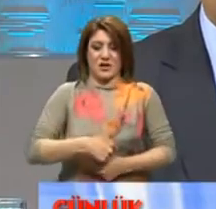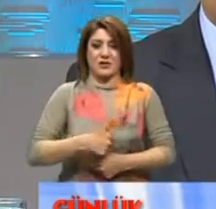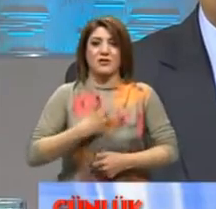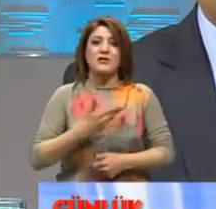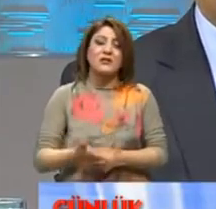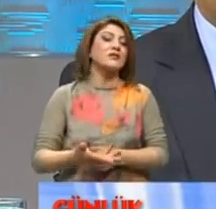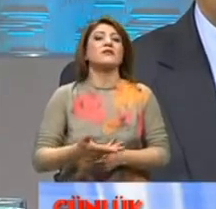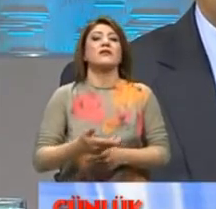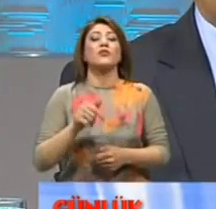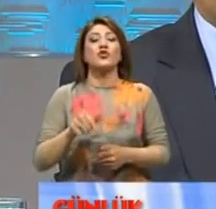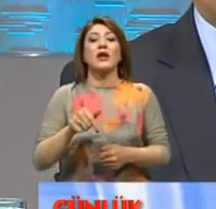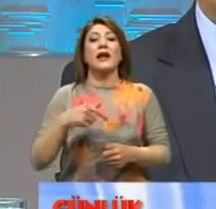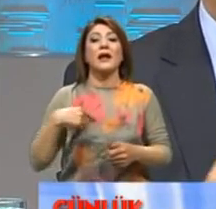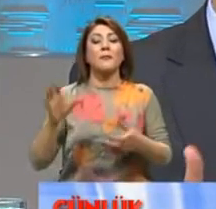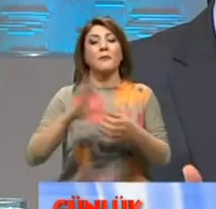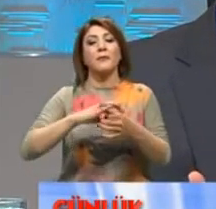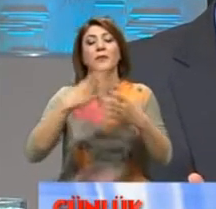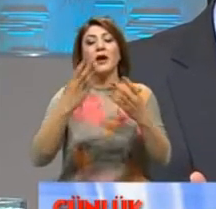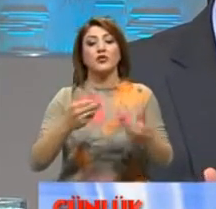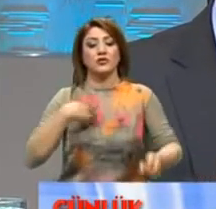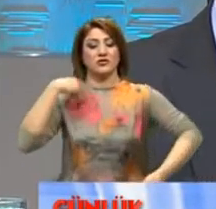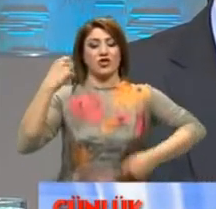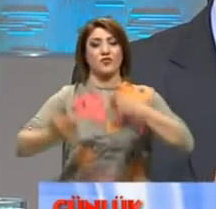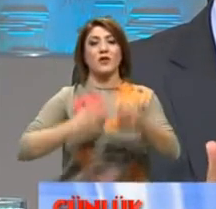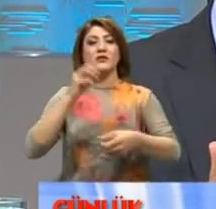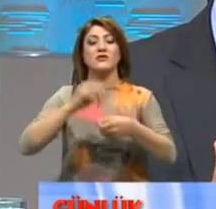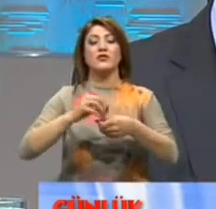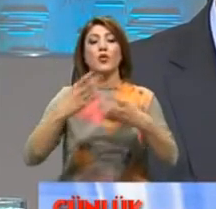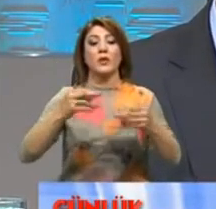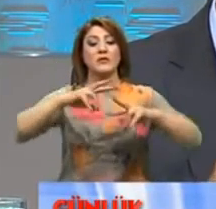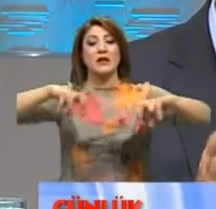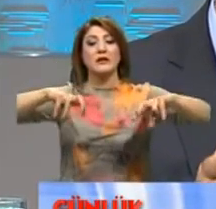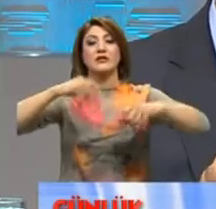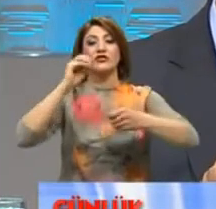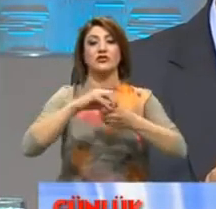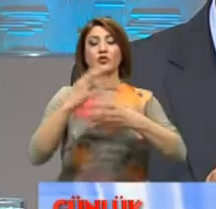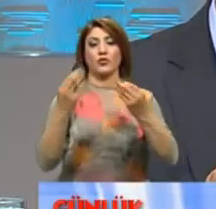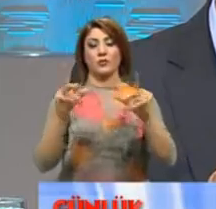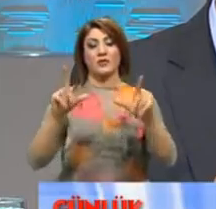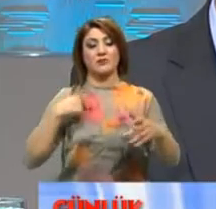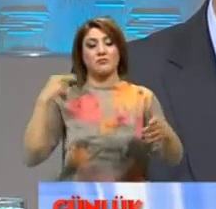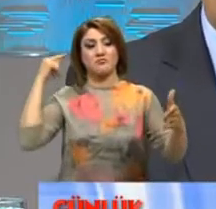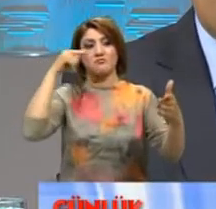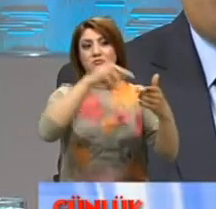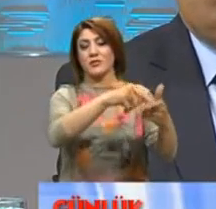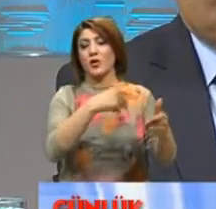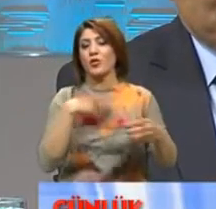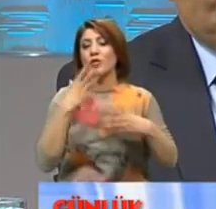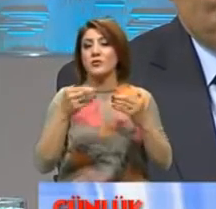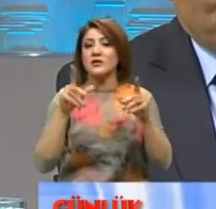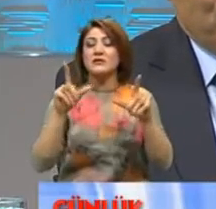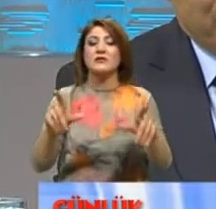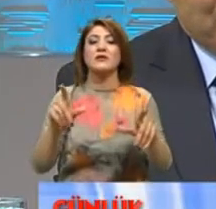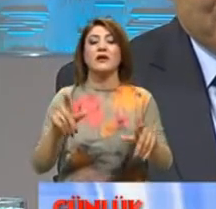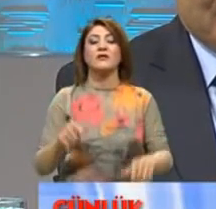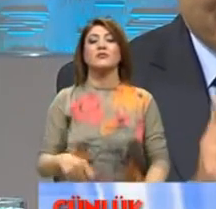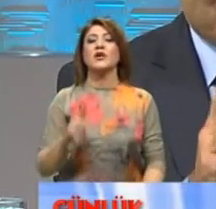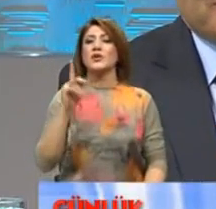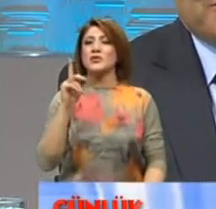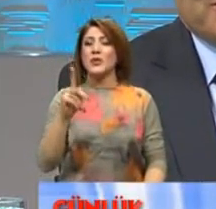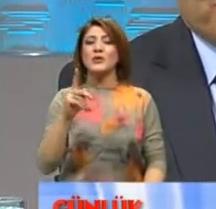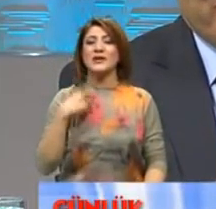başındayız. Dolayısıyla bunlarla ilgili bir gayret içinde olmamız lazım. Bir arayış içinde olmamız lazım. Odaklanmamız lazım. Kesinlikle. Şimdi, bir çok özür